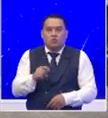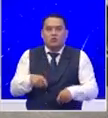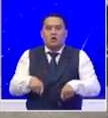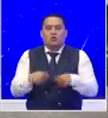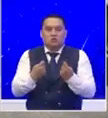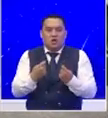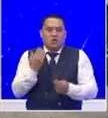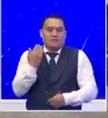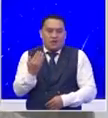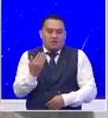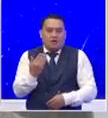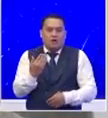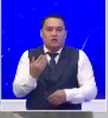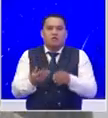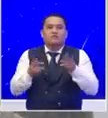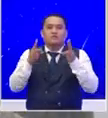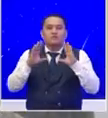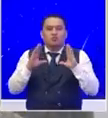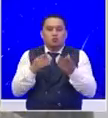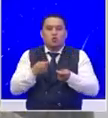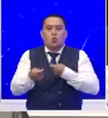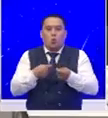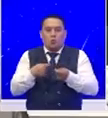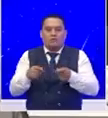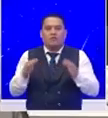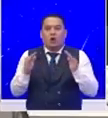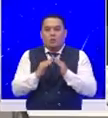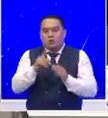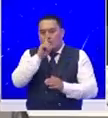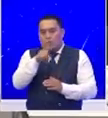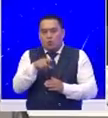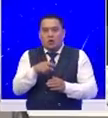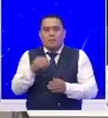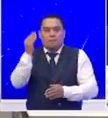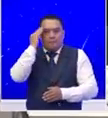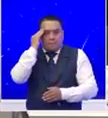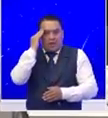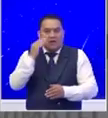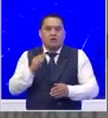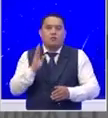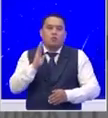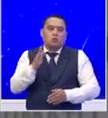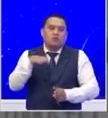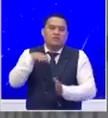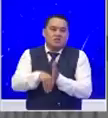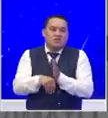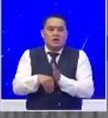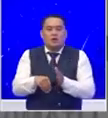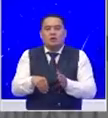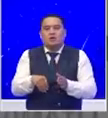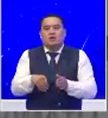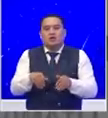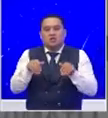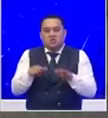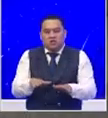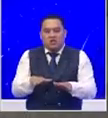административного правонарушения. В случае, если руководством торговых домов не будут предприняты противопожарные меры, будет вынесено